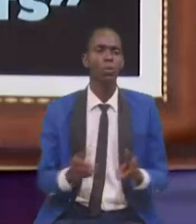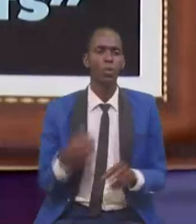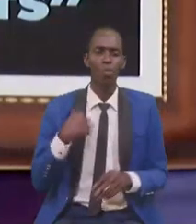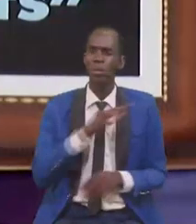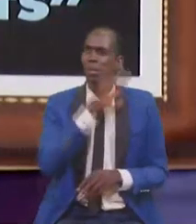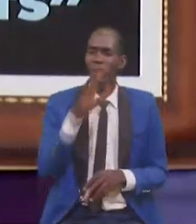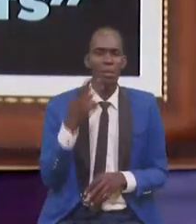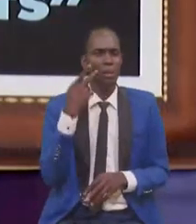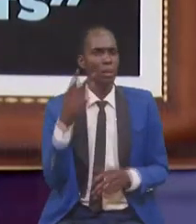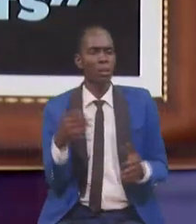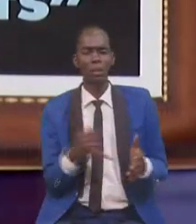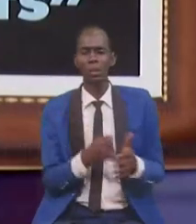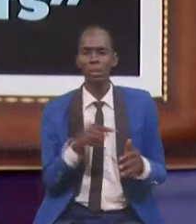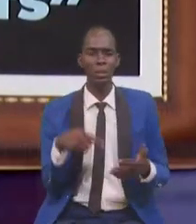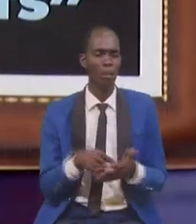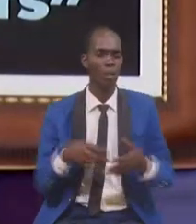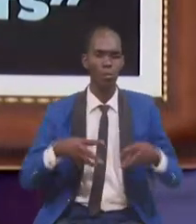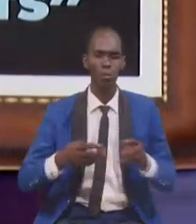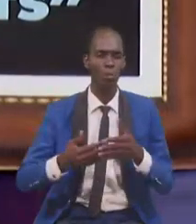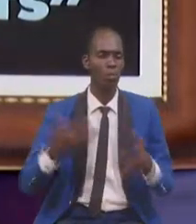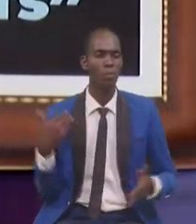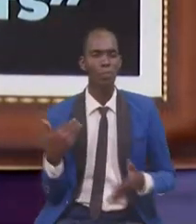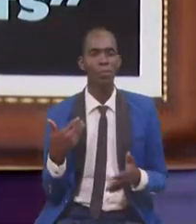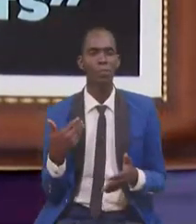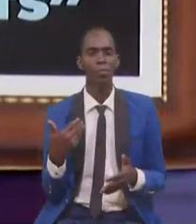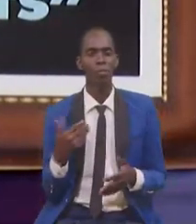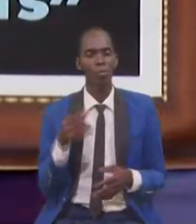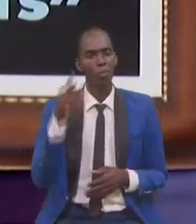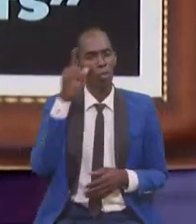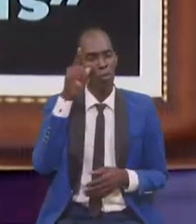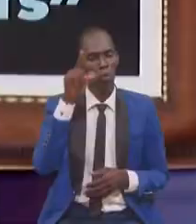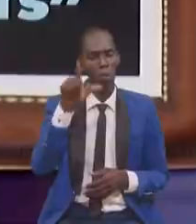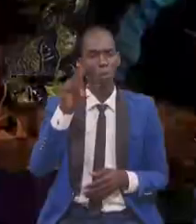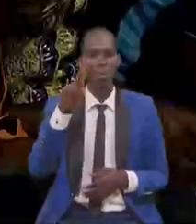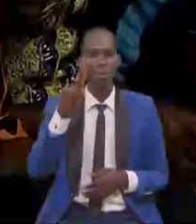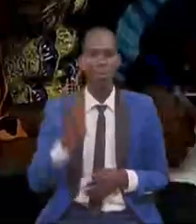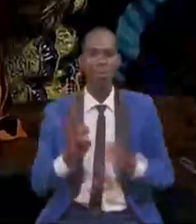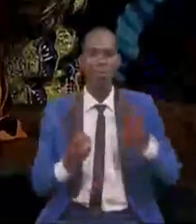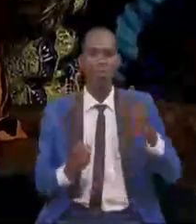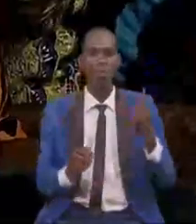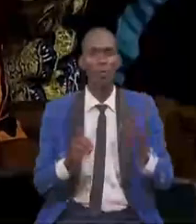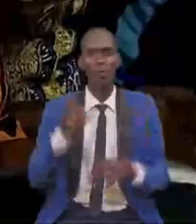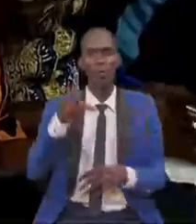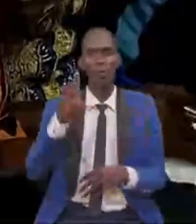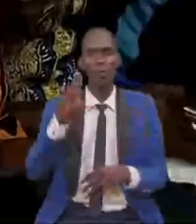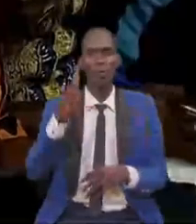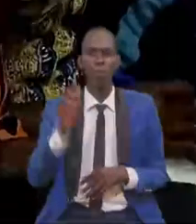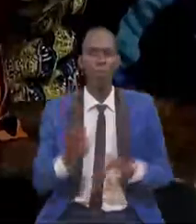pareil. Nous n'avons jamais rien vu de pareil. » Luc 4,